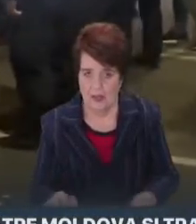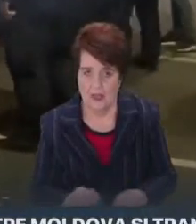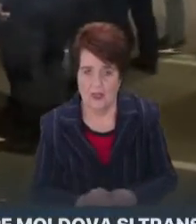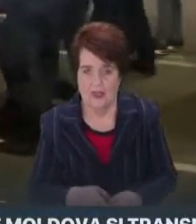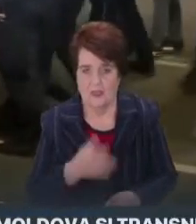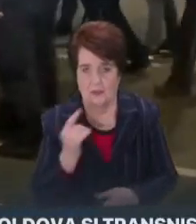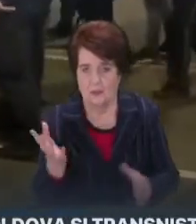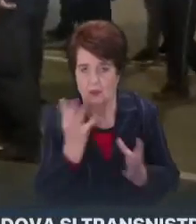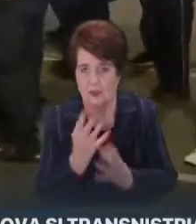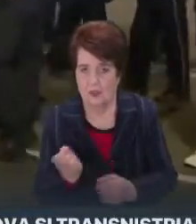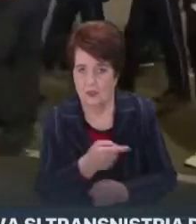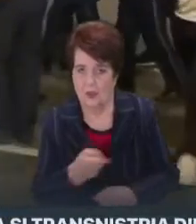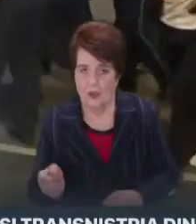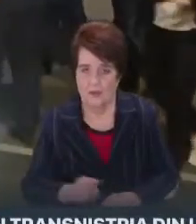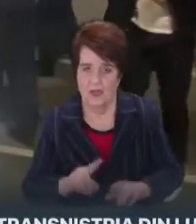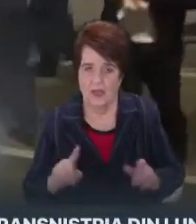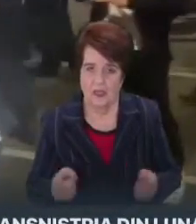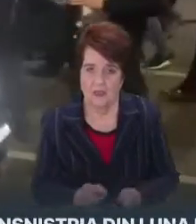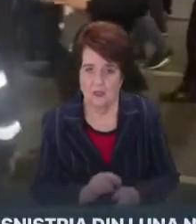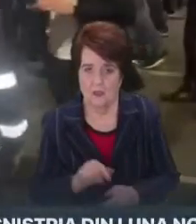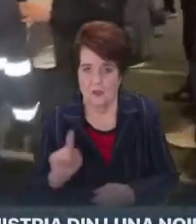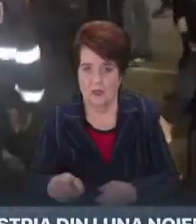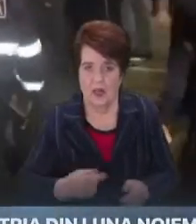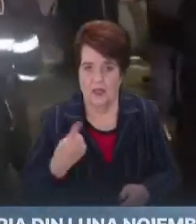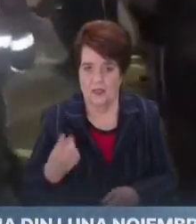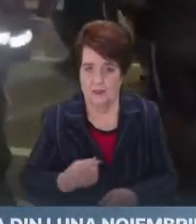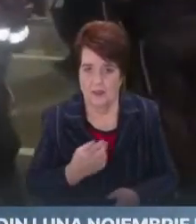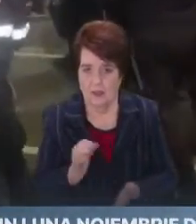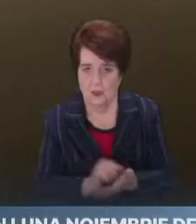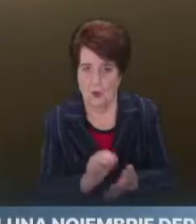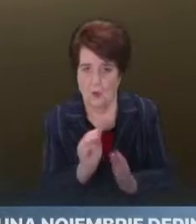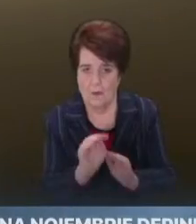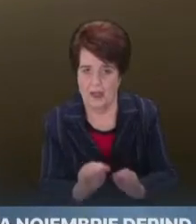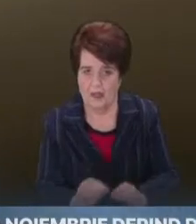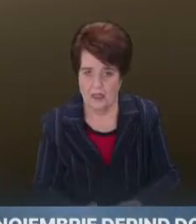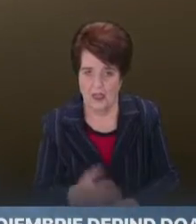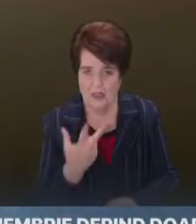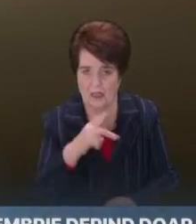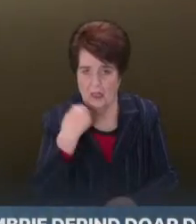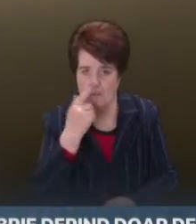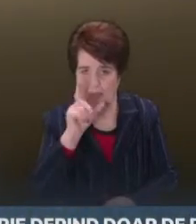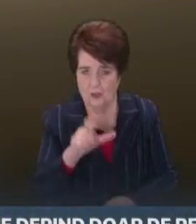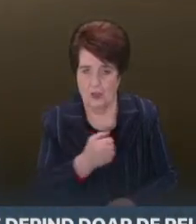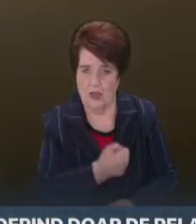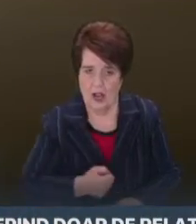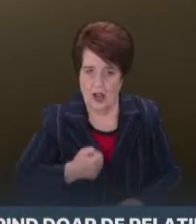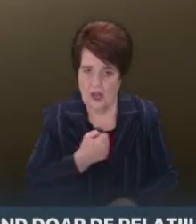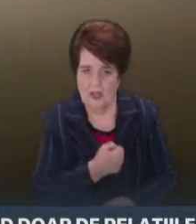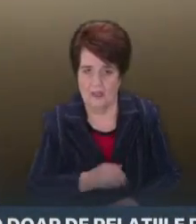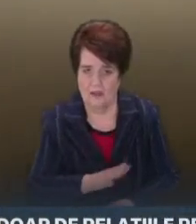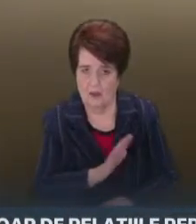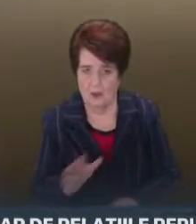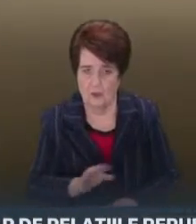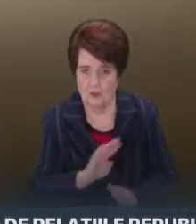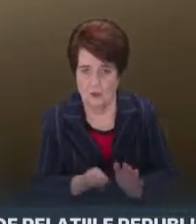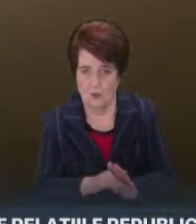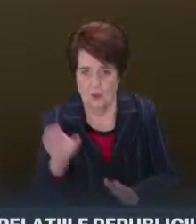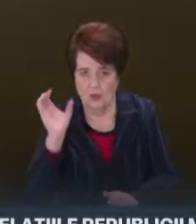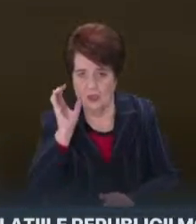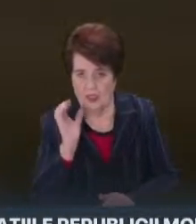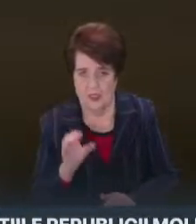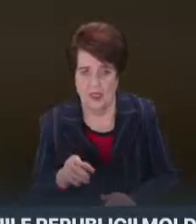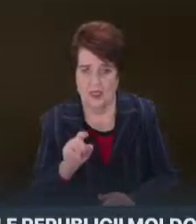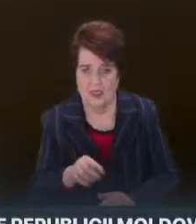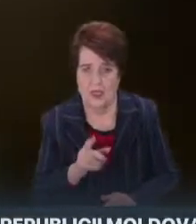parcursul nopții au fost reținute și duse la inspectorat pentru documentare 3 persoane agresive care nu s-au subordonat și au